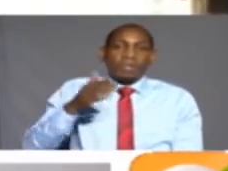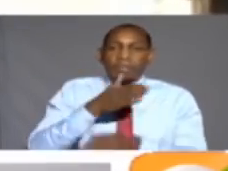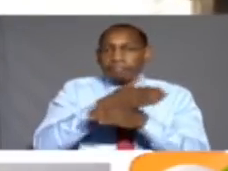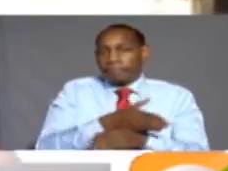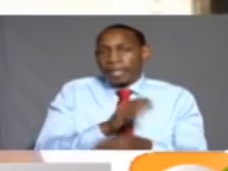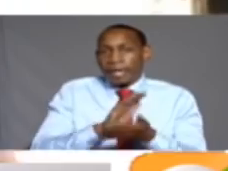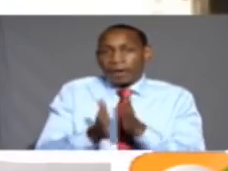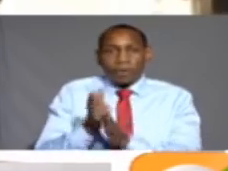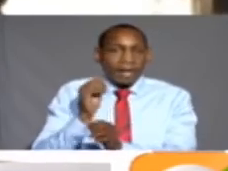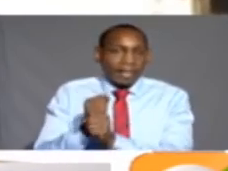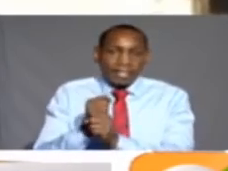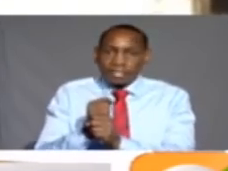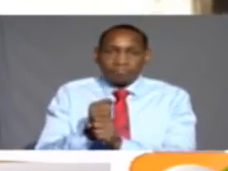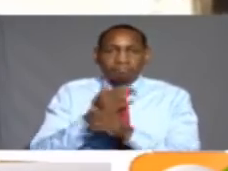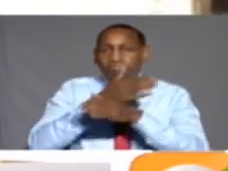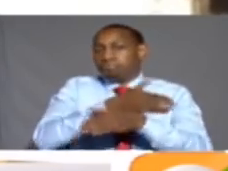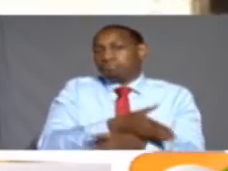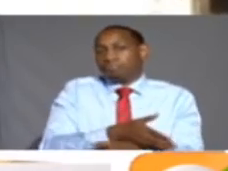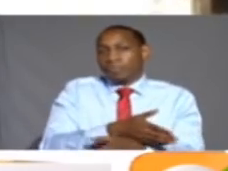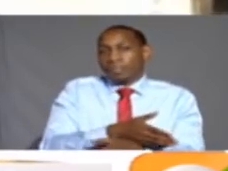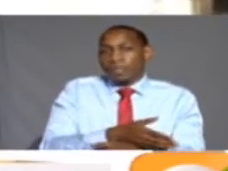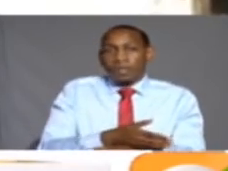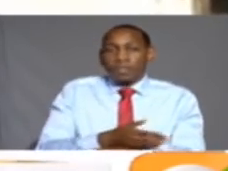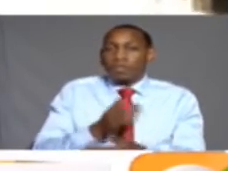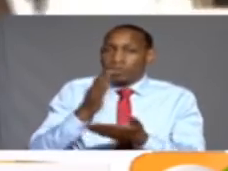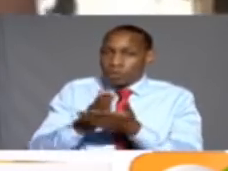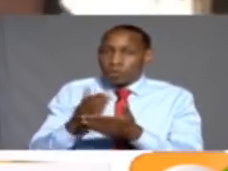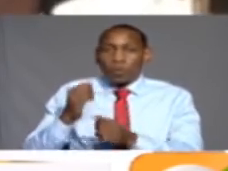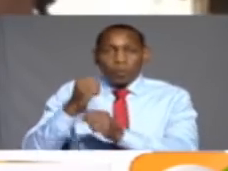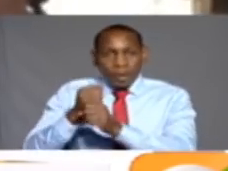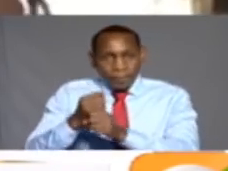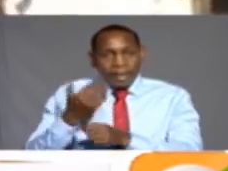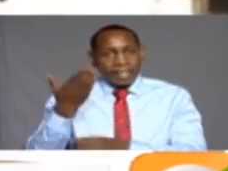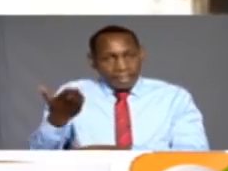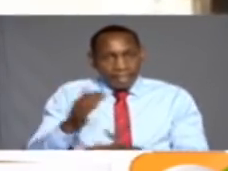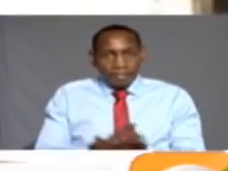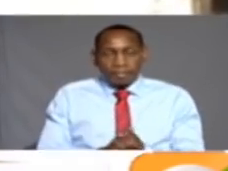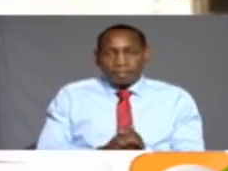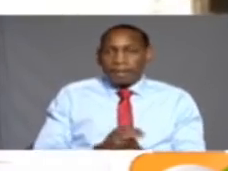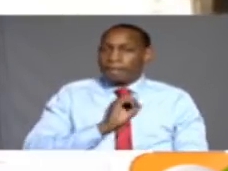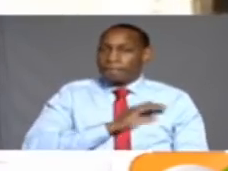hawana kazi ya yani, hawana kazi, wasiseme hakuna kazi, hii pia ni kazi,